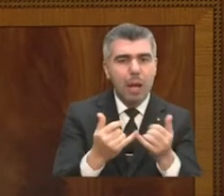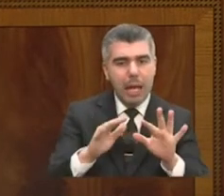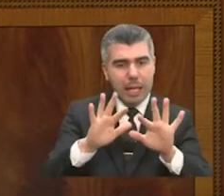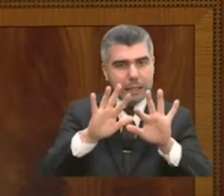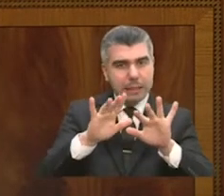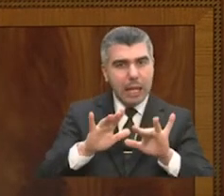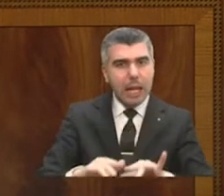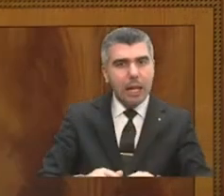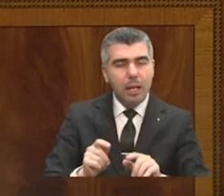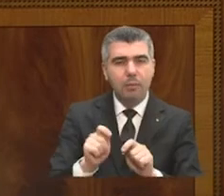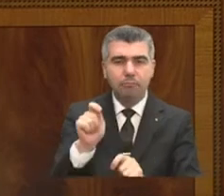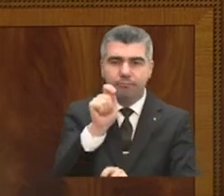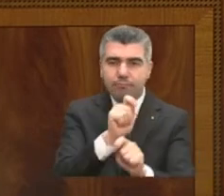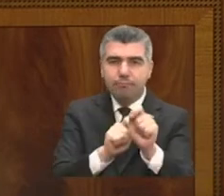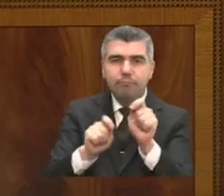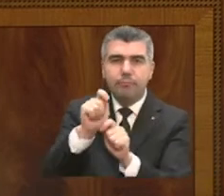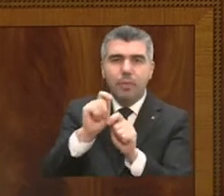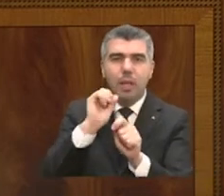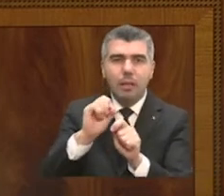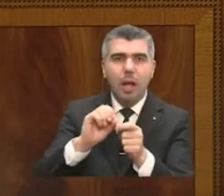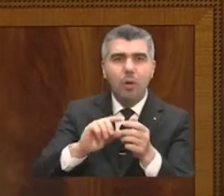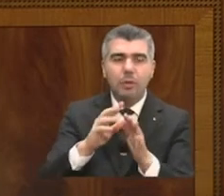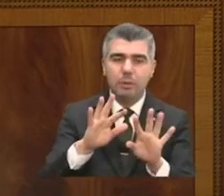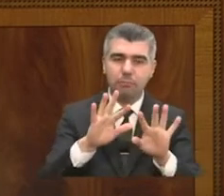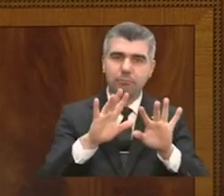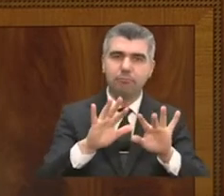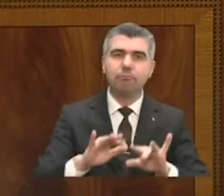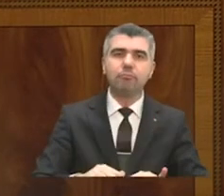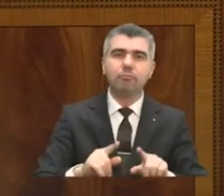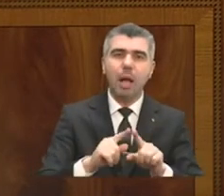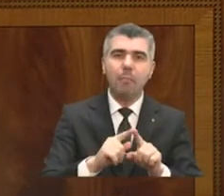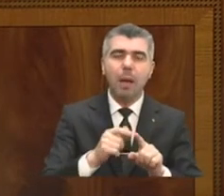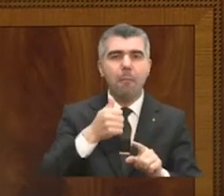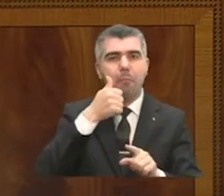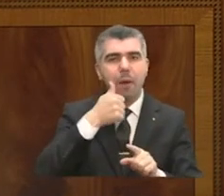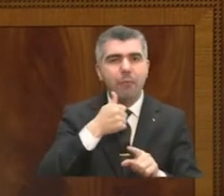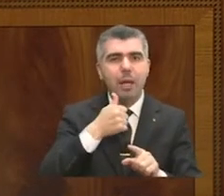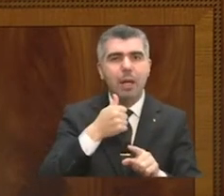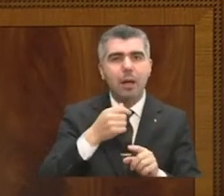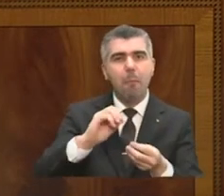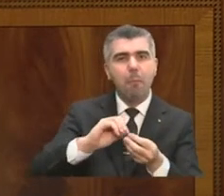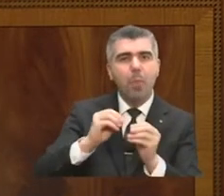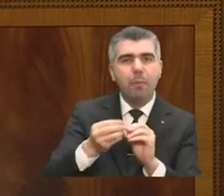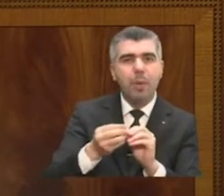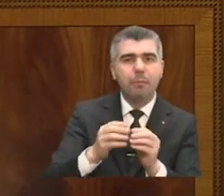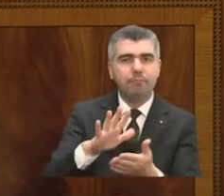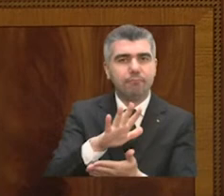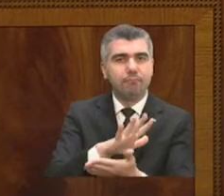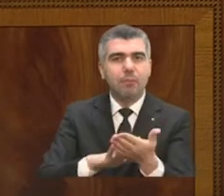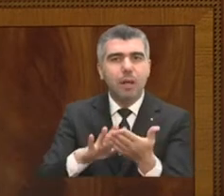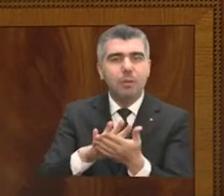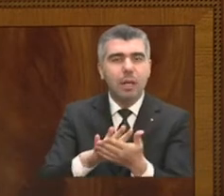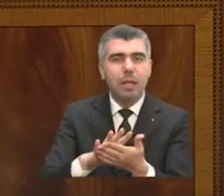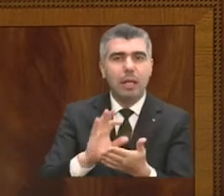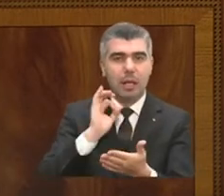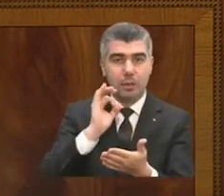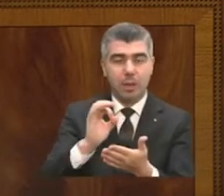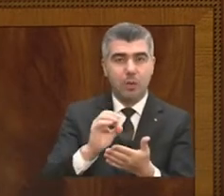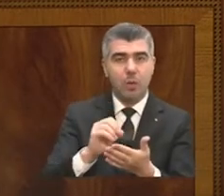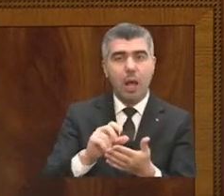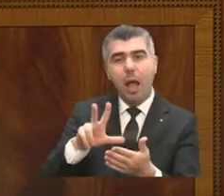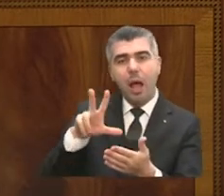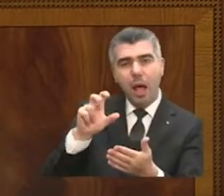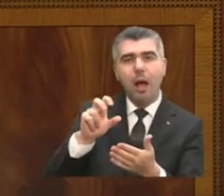deux rapports puissent prendre autant de temps au niveau du Parlement européen pour arriver à des décisions qui